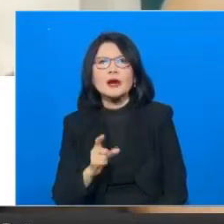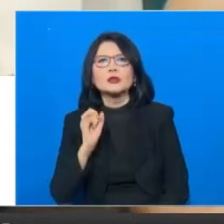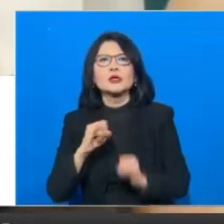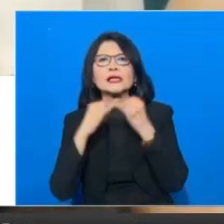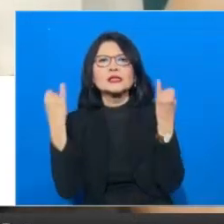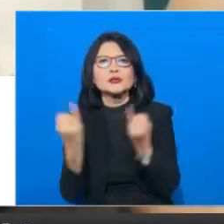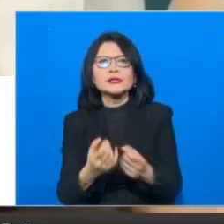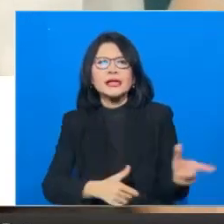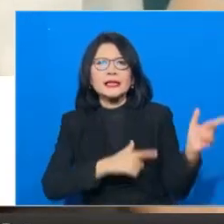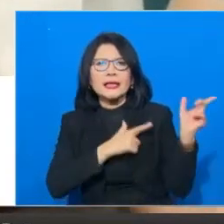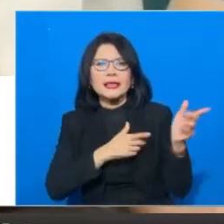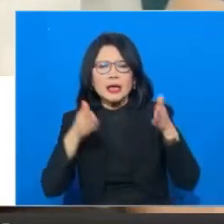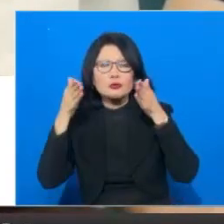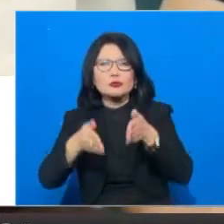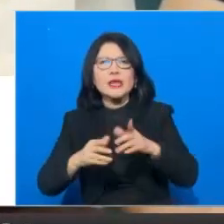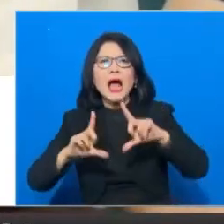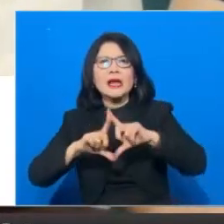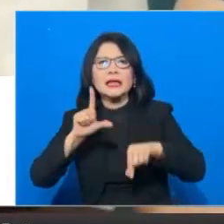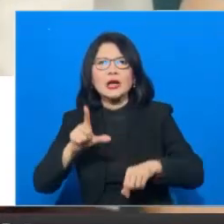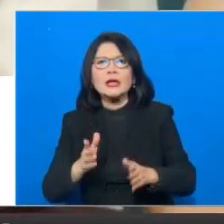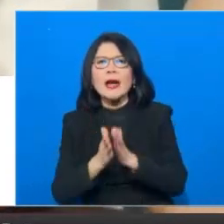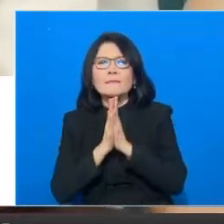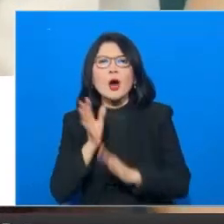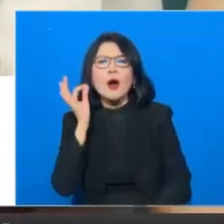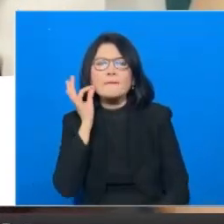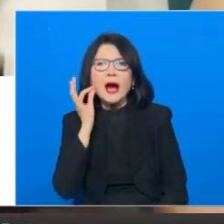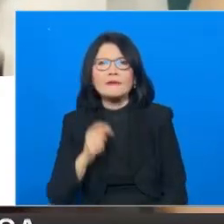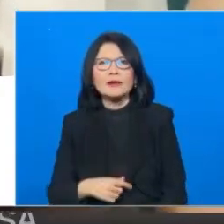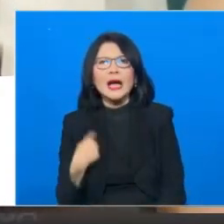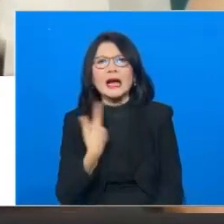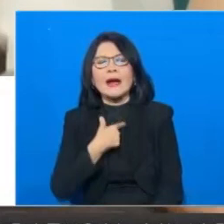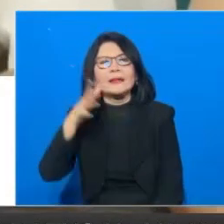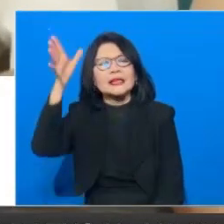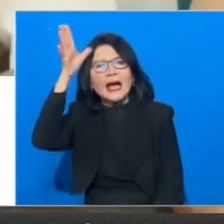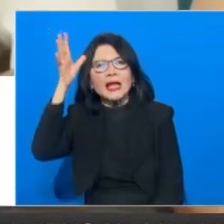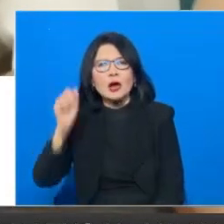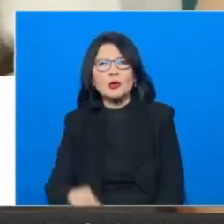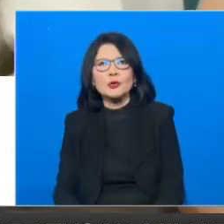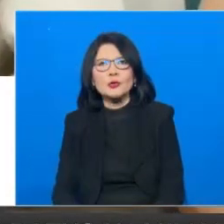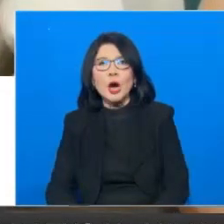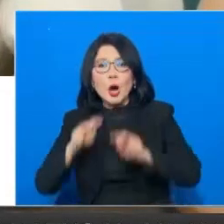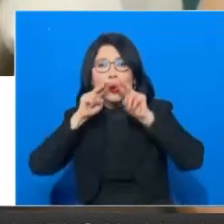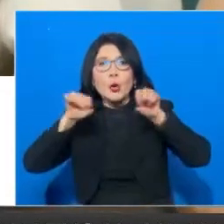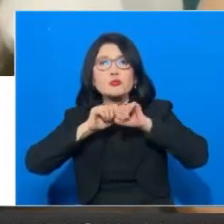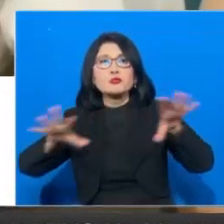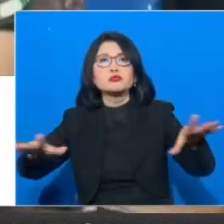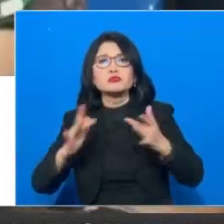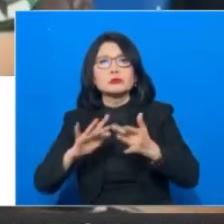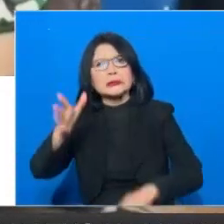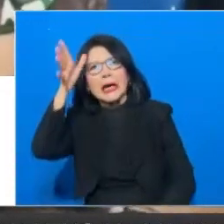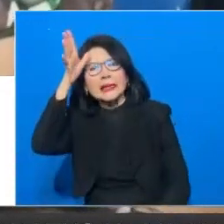TNI khususnya TNI Angkatan Laut karena tanpa kami ketahui video tersebut tersebar luas di media